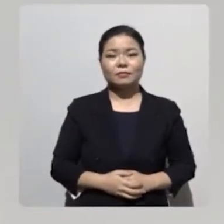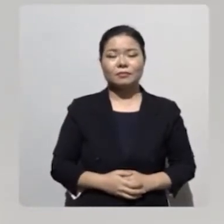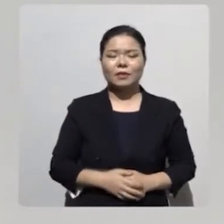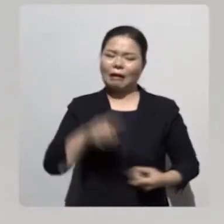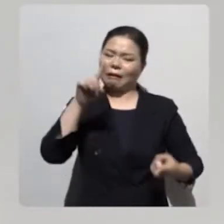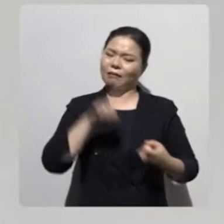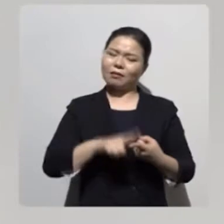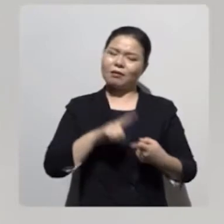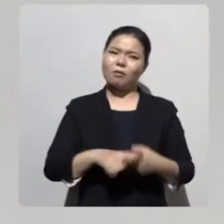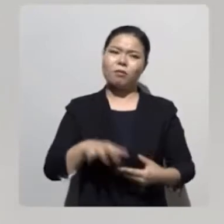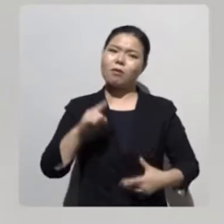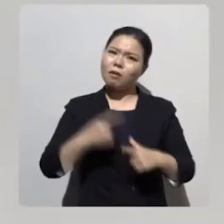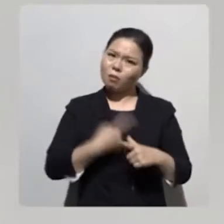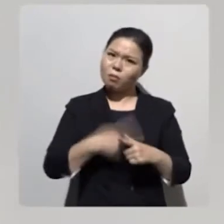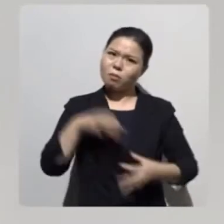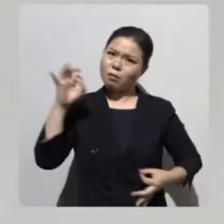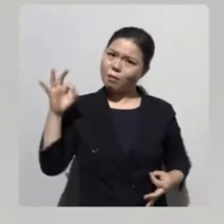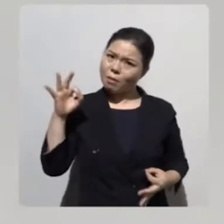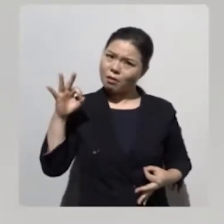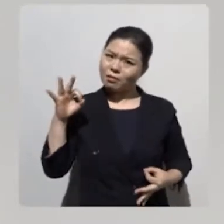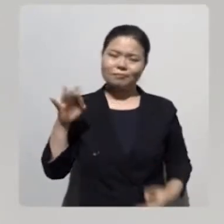이대로 있을 수는 없습니다.